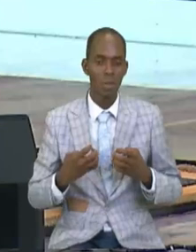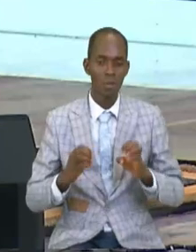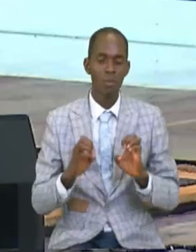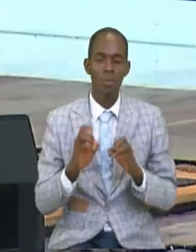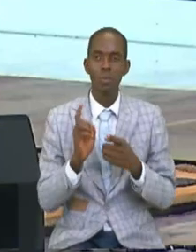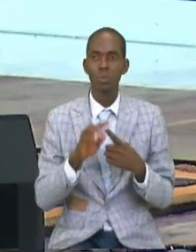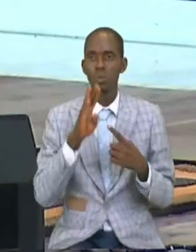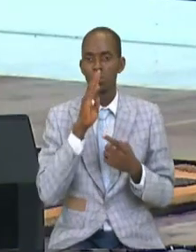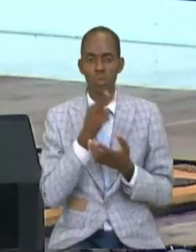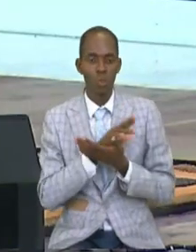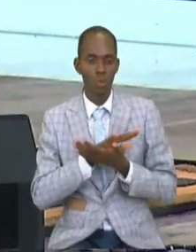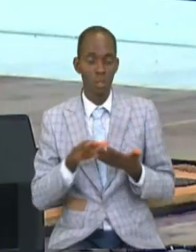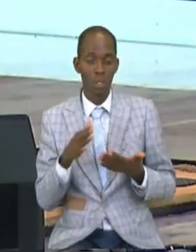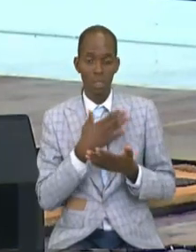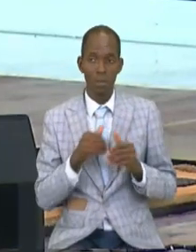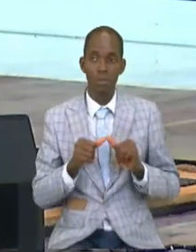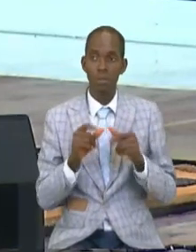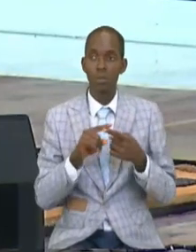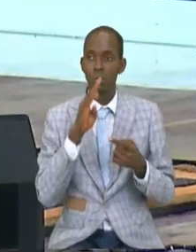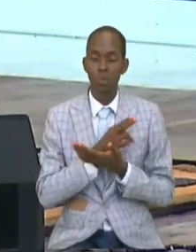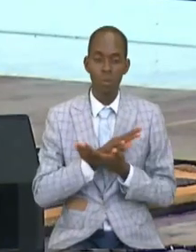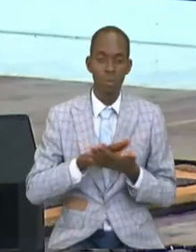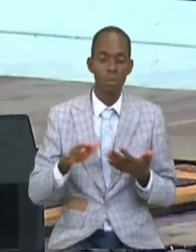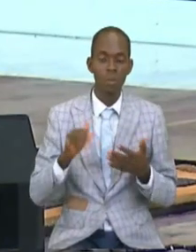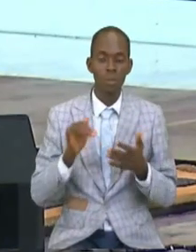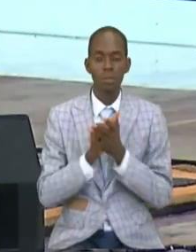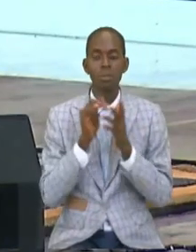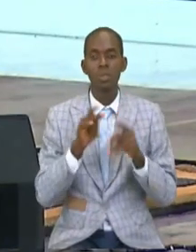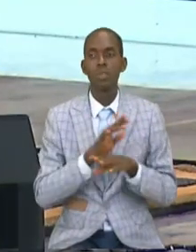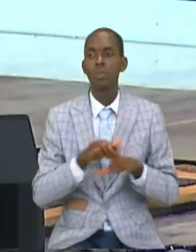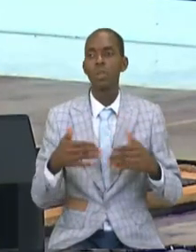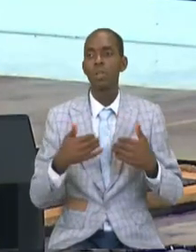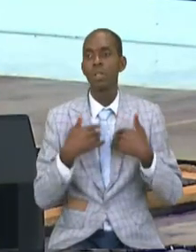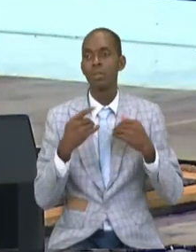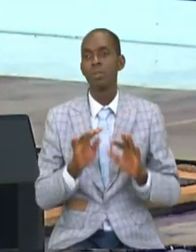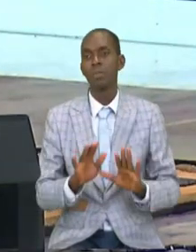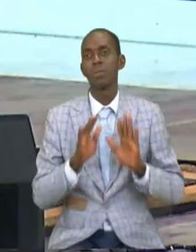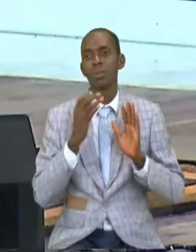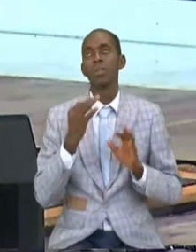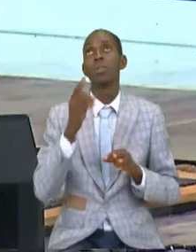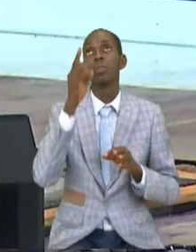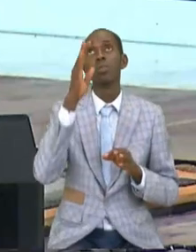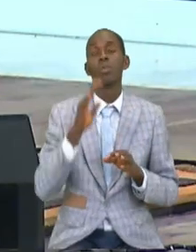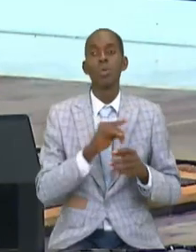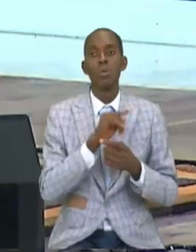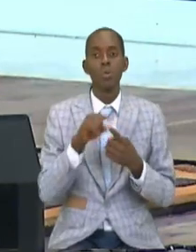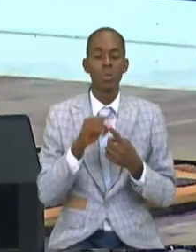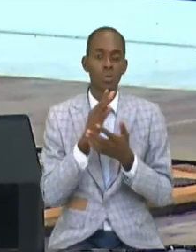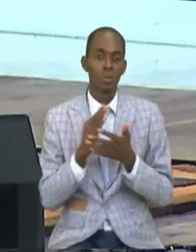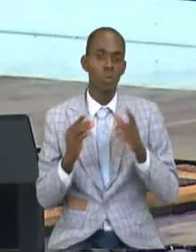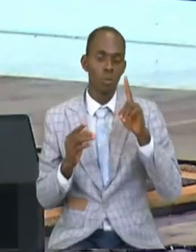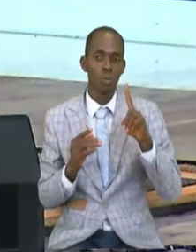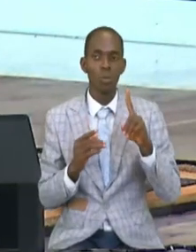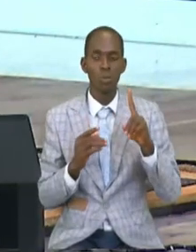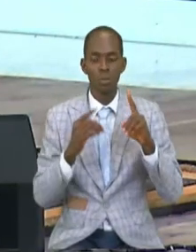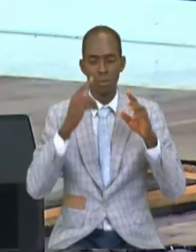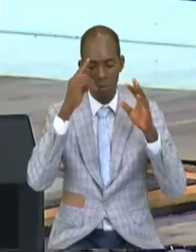pas d'être saint et de demeurer saint, celui-là n'a pas la crainte de Dieu. Si